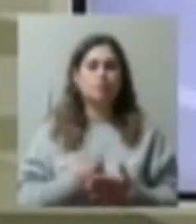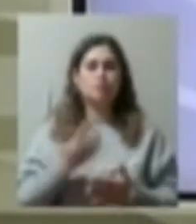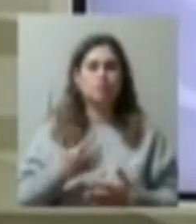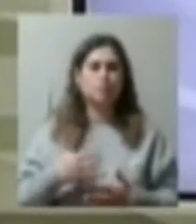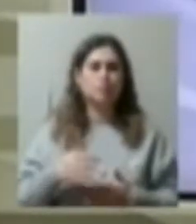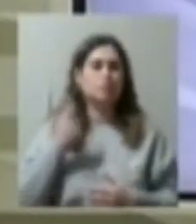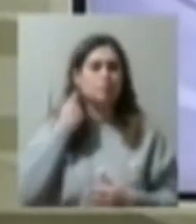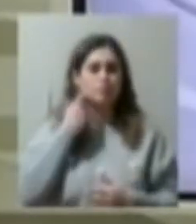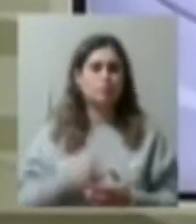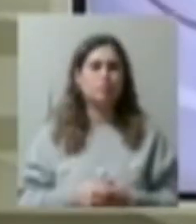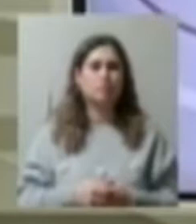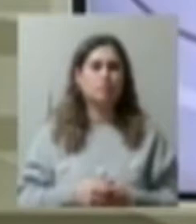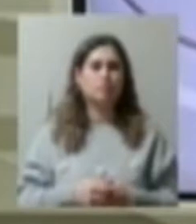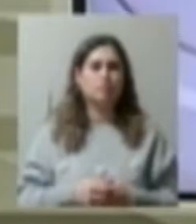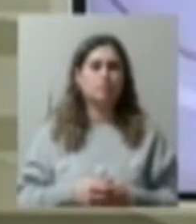років.